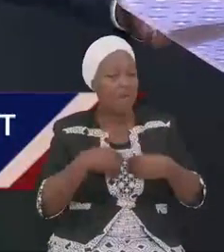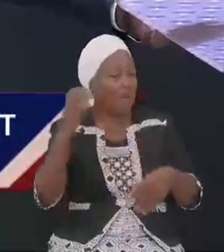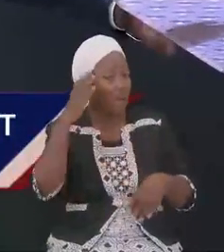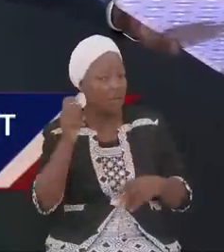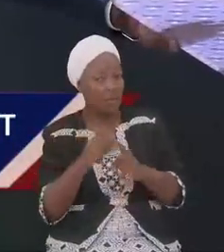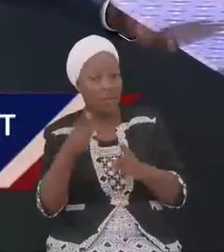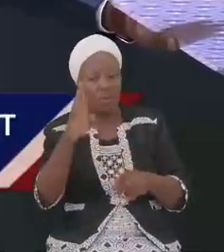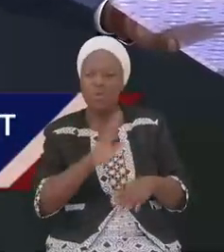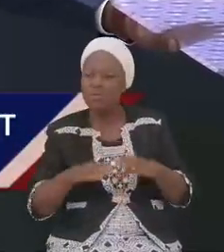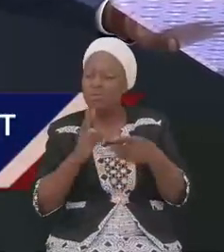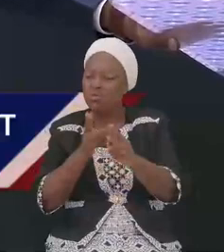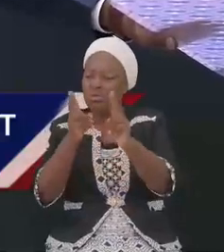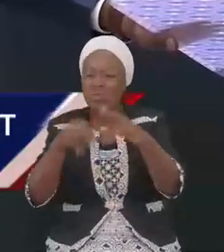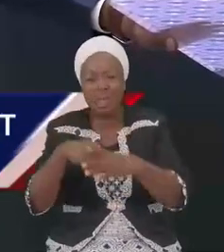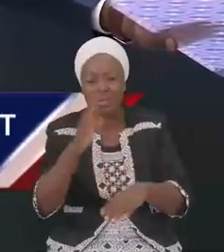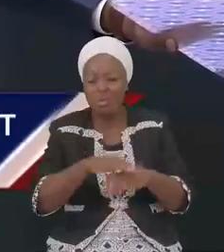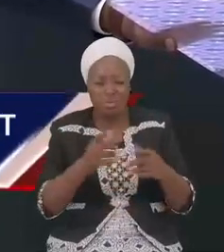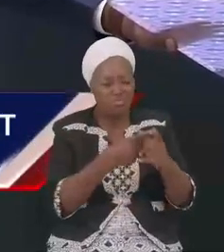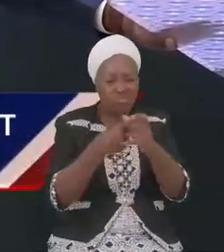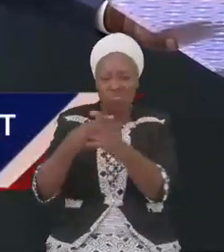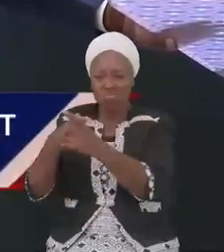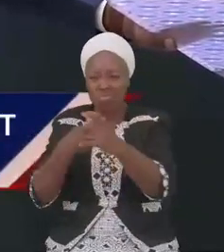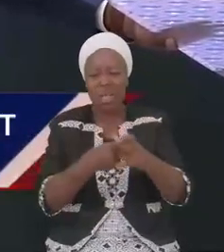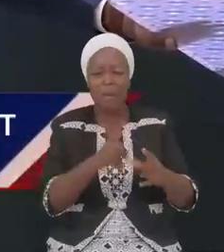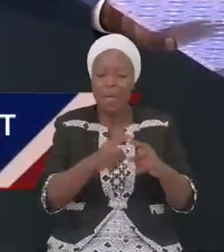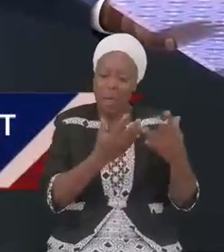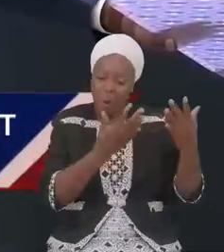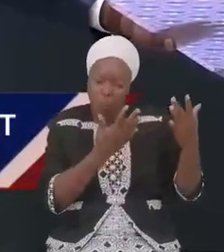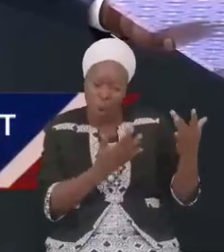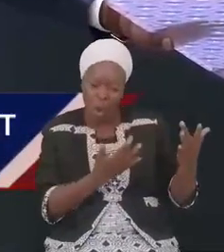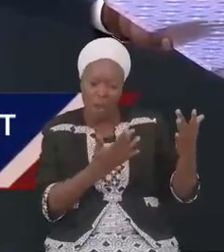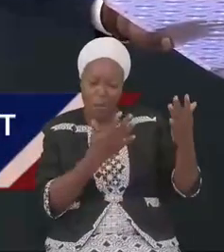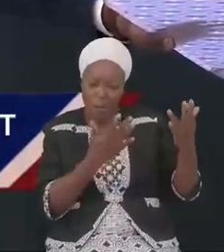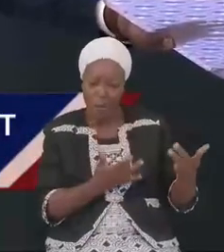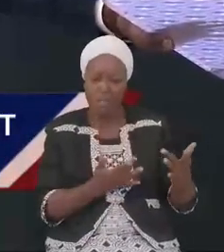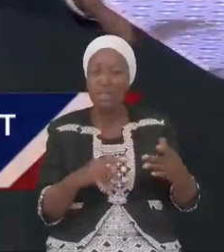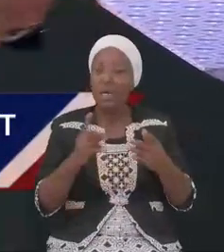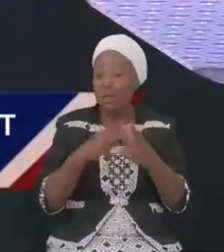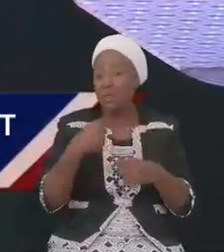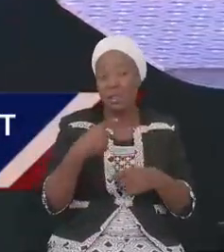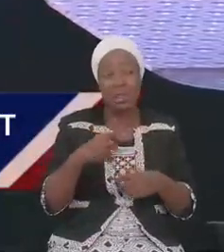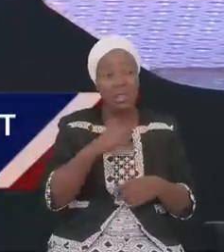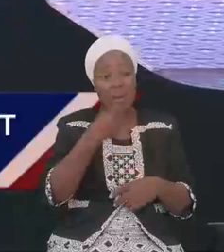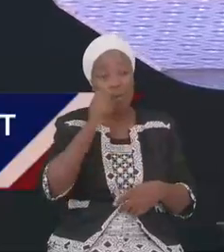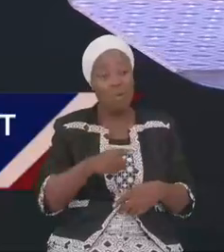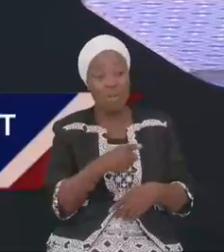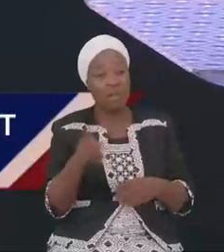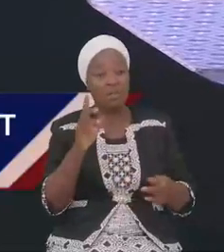on ne doit pas courir, fuir la parole de Dieu, rentrer chez nous. Il faut rester, il faut attendre.